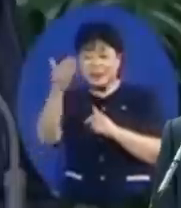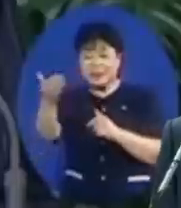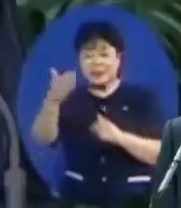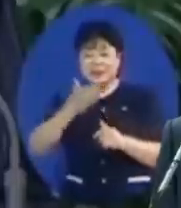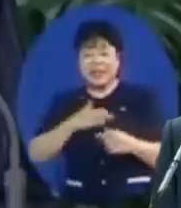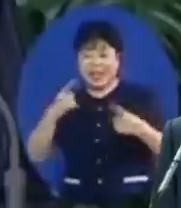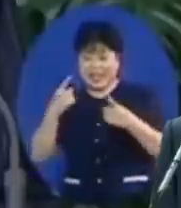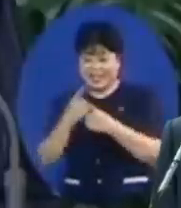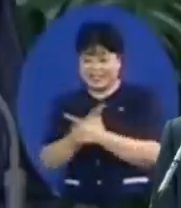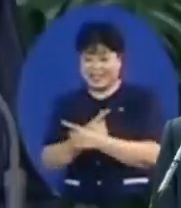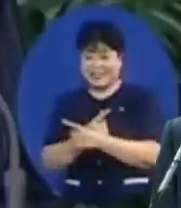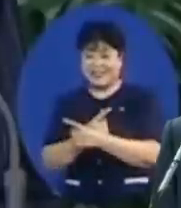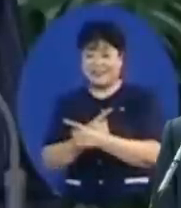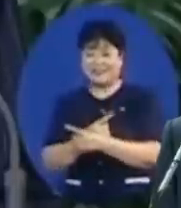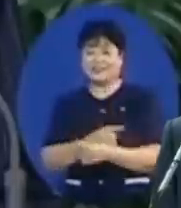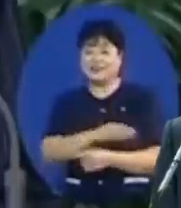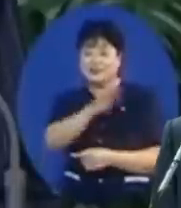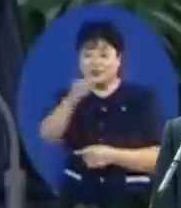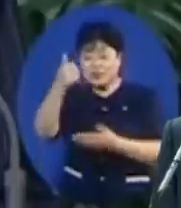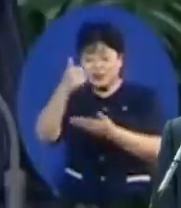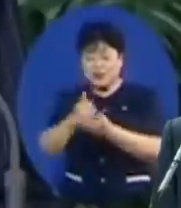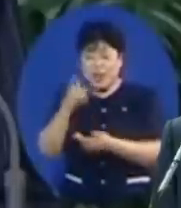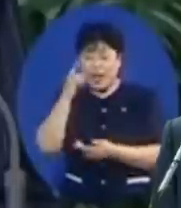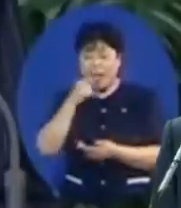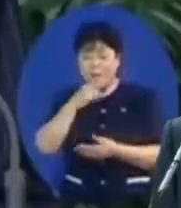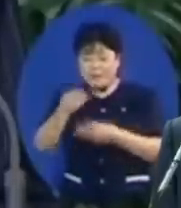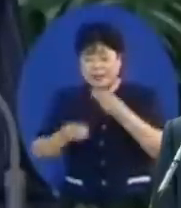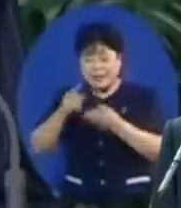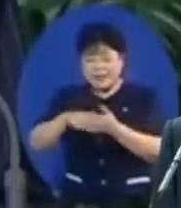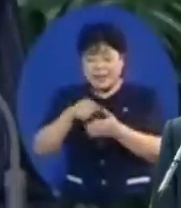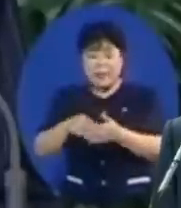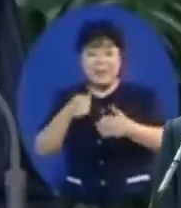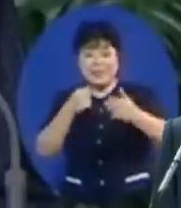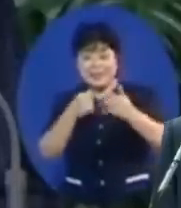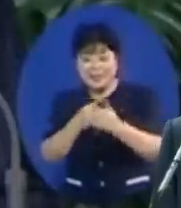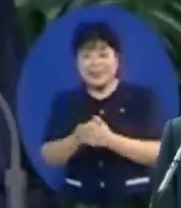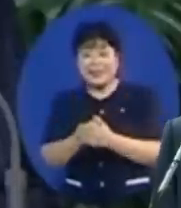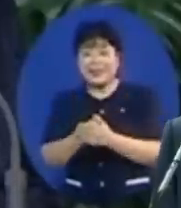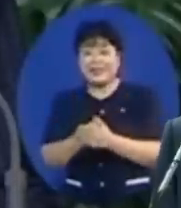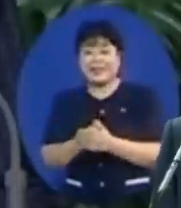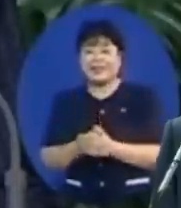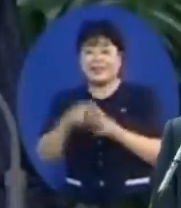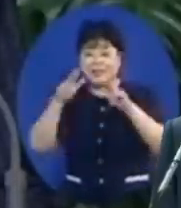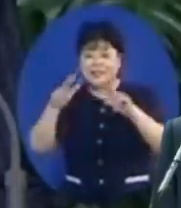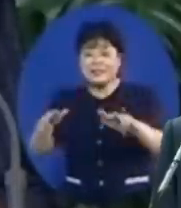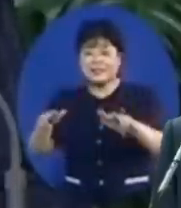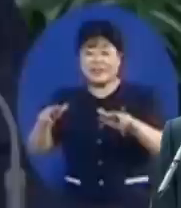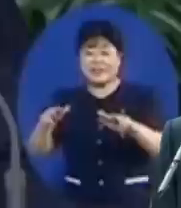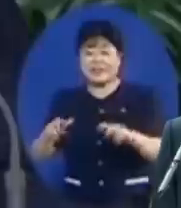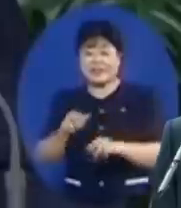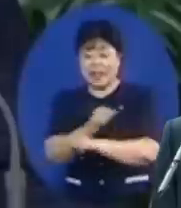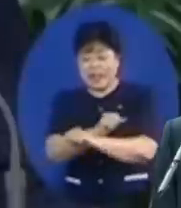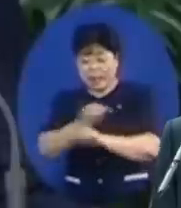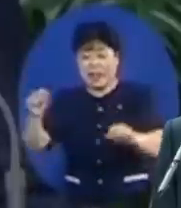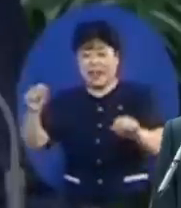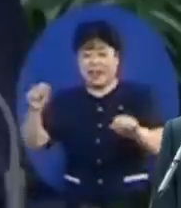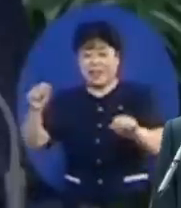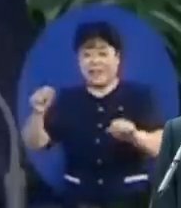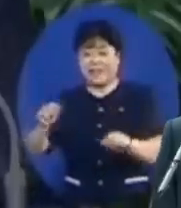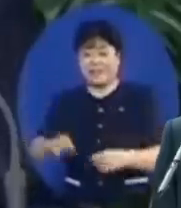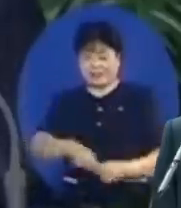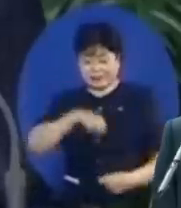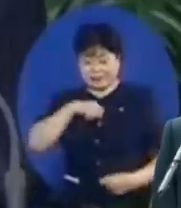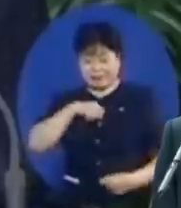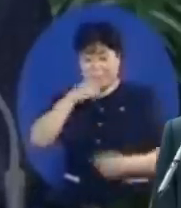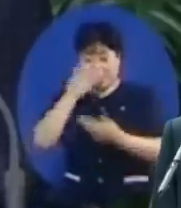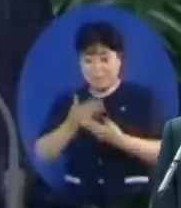날 대신해서 우리 죄악의 빚을 갚아주셨기 때문에 이제 우리는 죄의 빚에서 해방되고